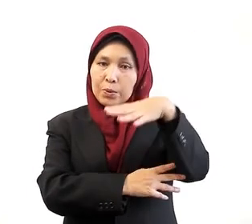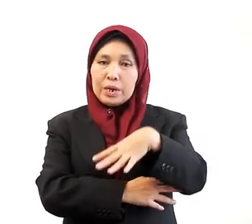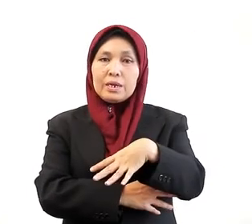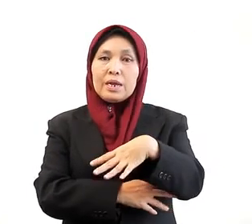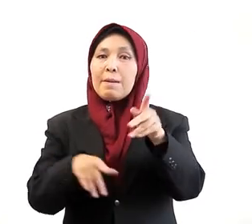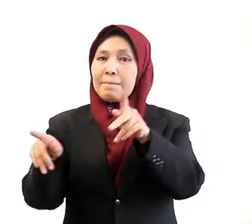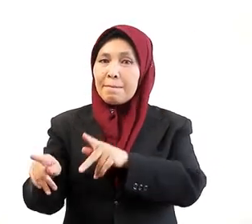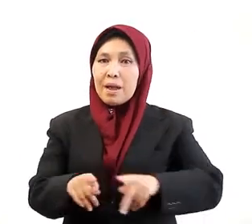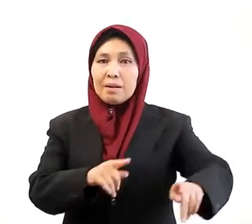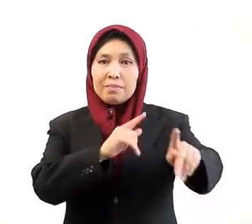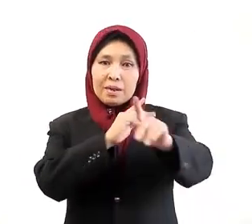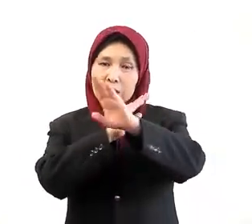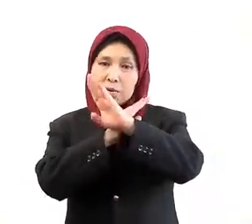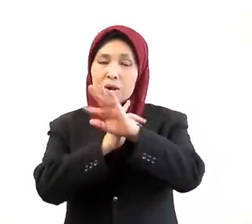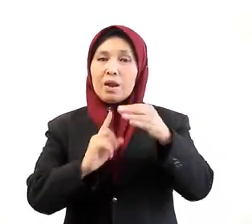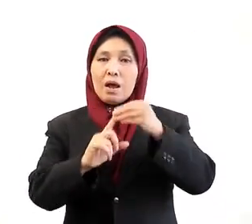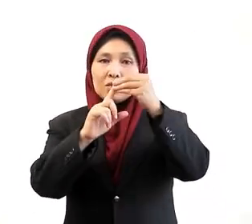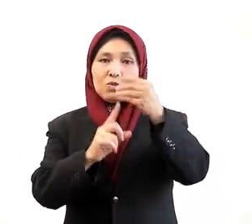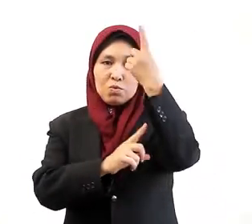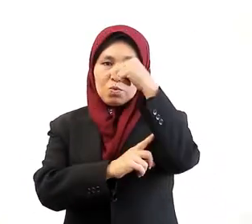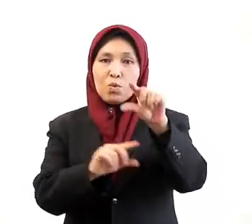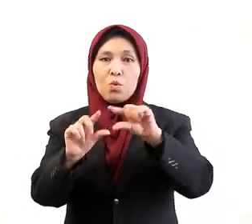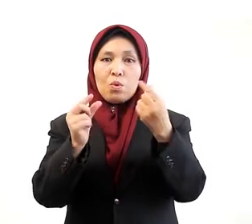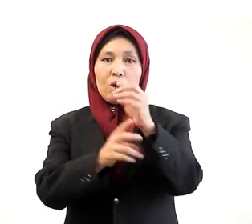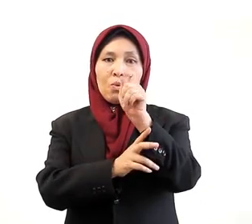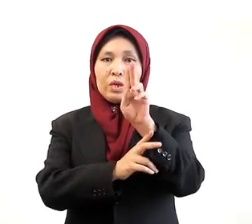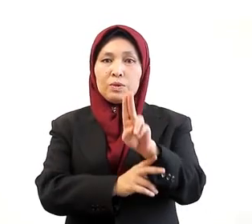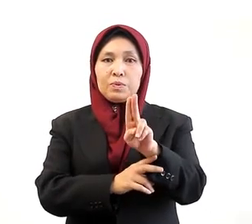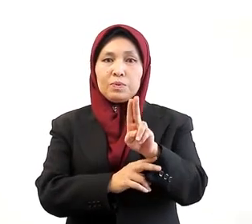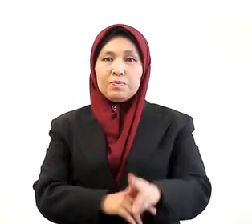Plan Pelindungan Khas untuk Orang Kurang Upaya